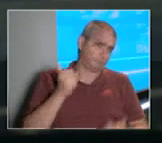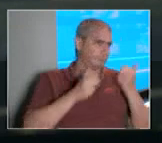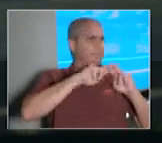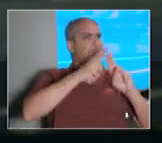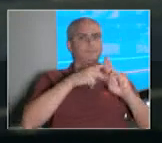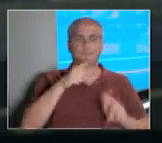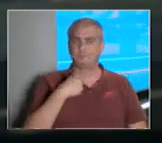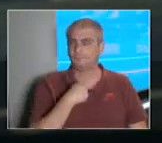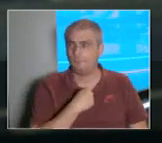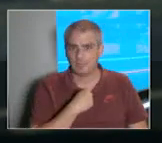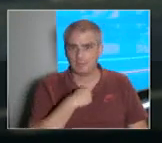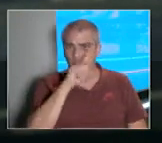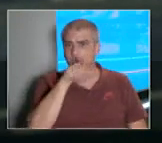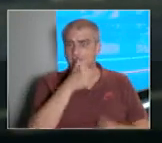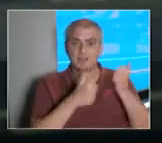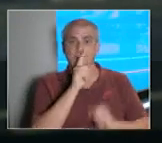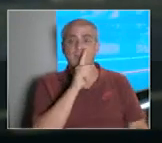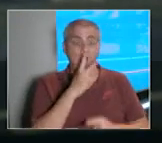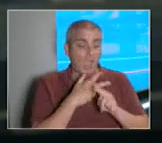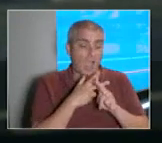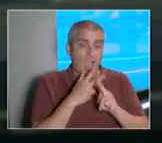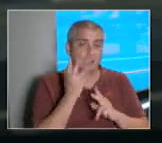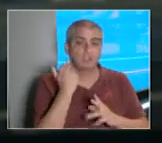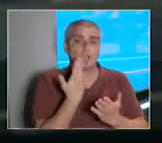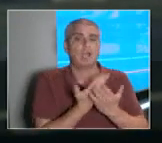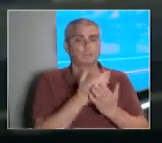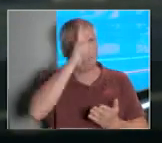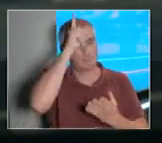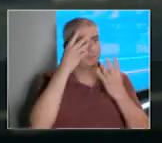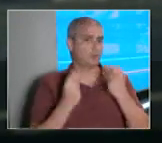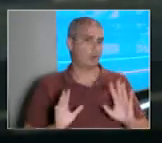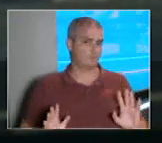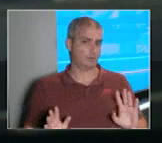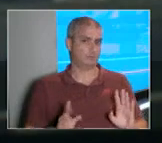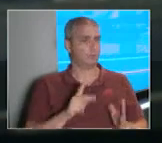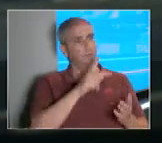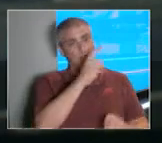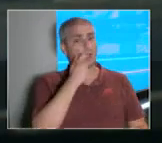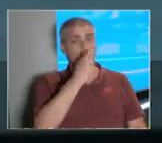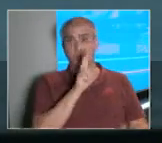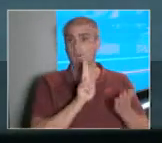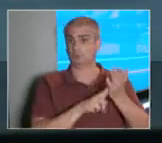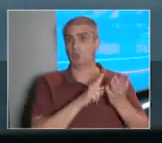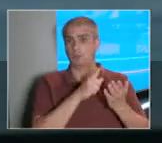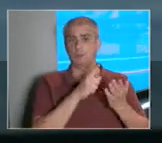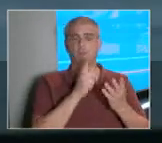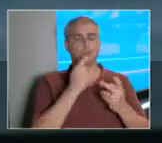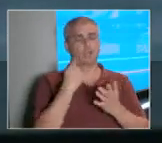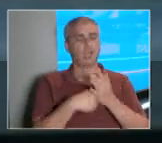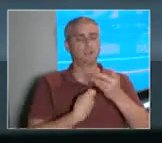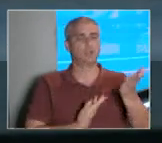בינלאומי. אני ביטלתי את המכרז רק כשהייתה הצעה גרמנית טובה. עכשיו צודק דרי שיש מה שנקרא רכש